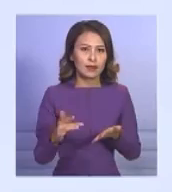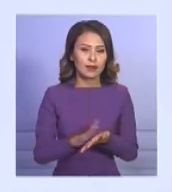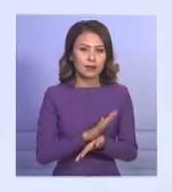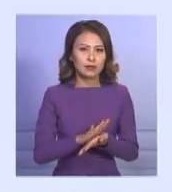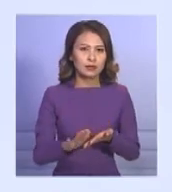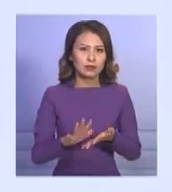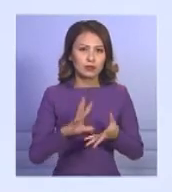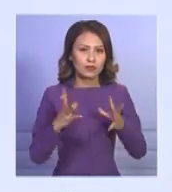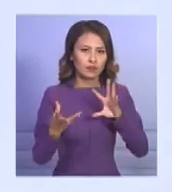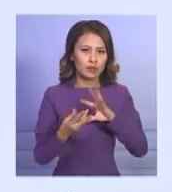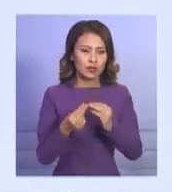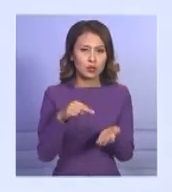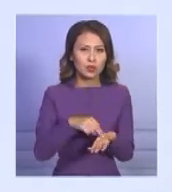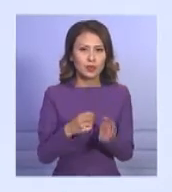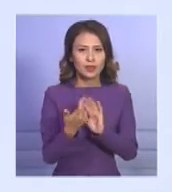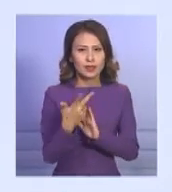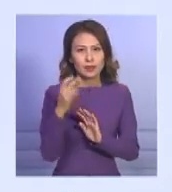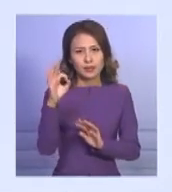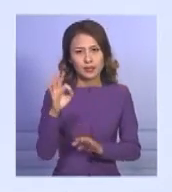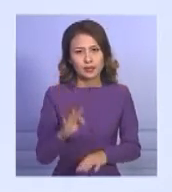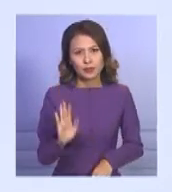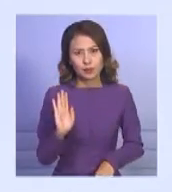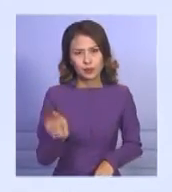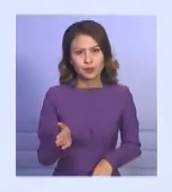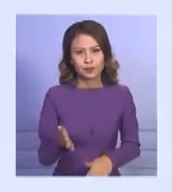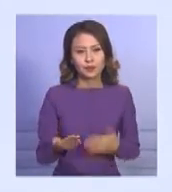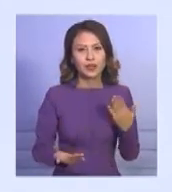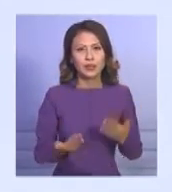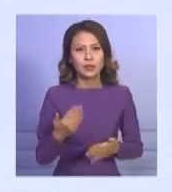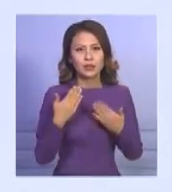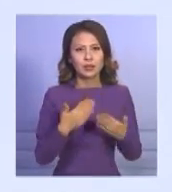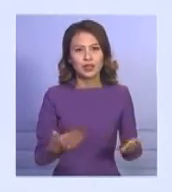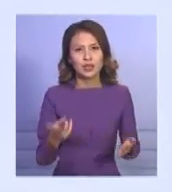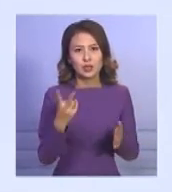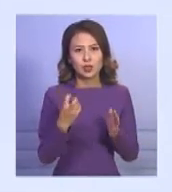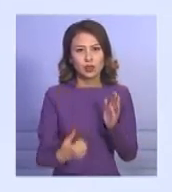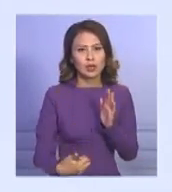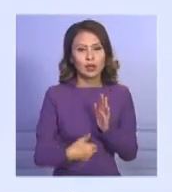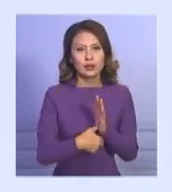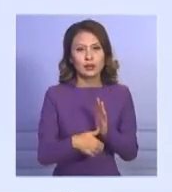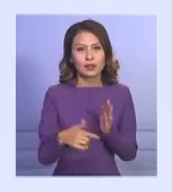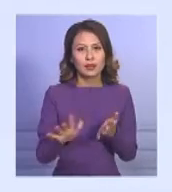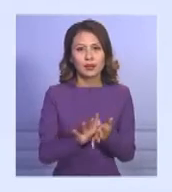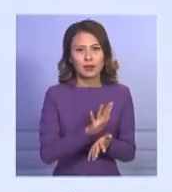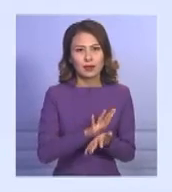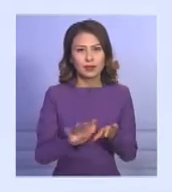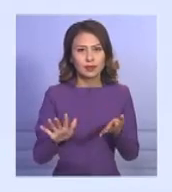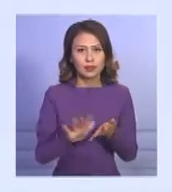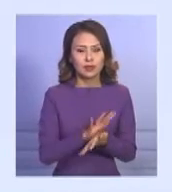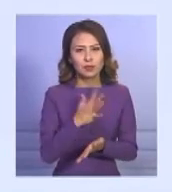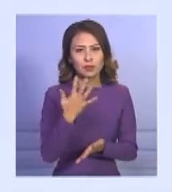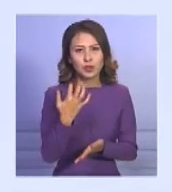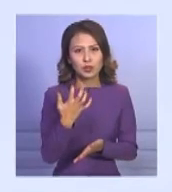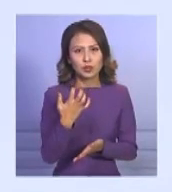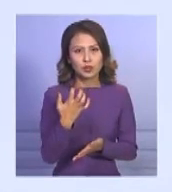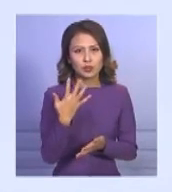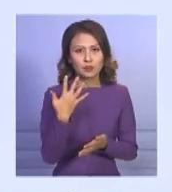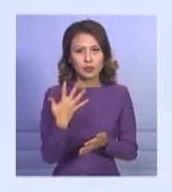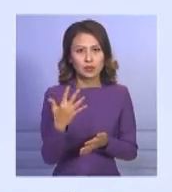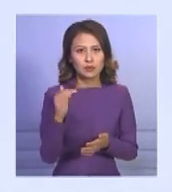сомасын 13% құрады. Осы кезеңде 206 грант бөлінді, 500